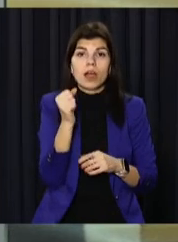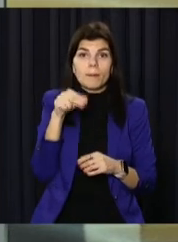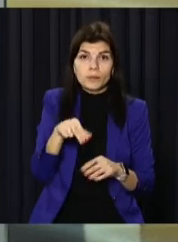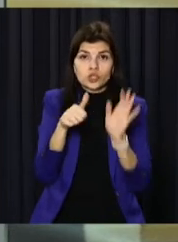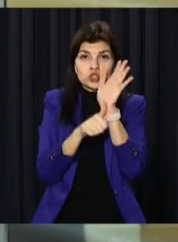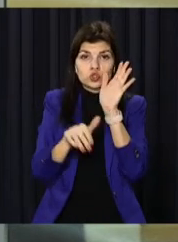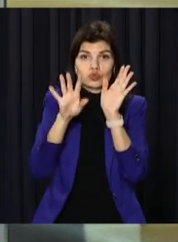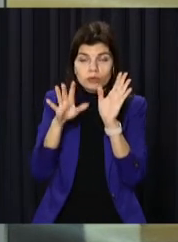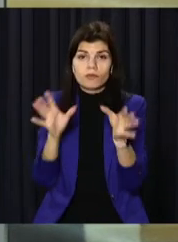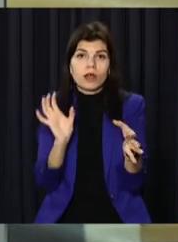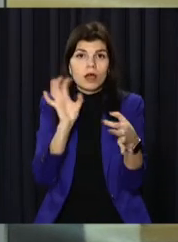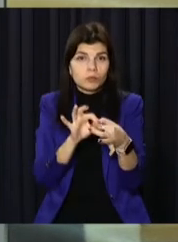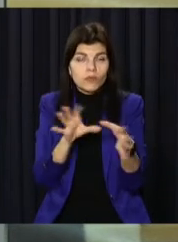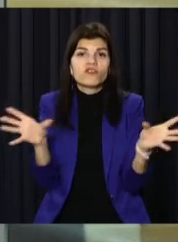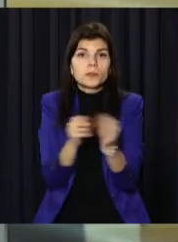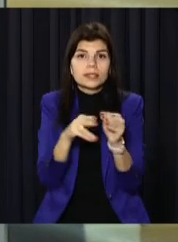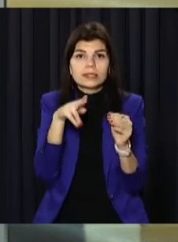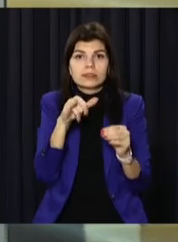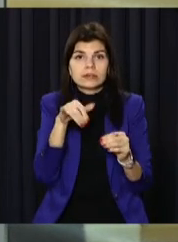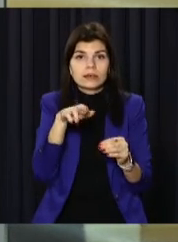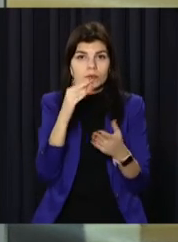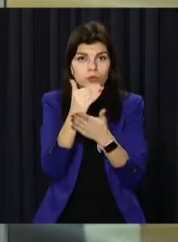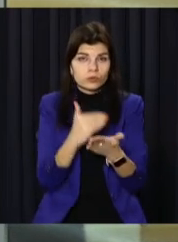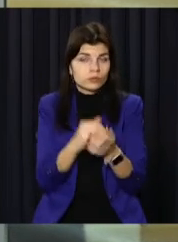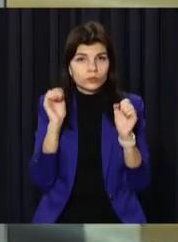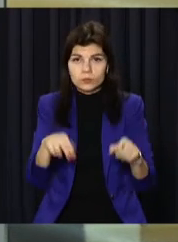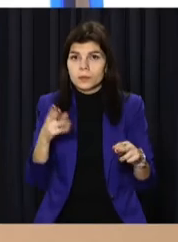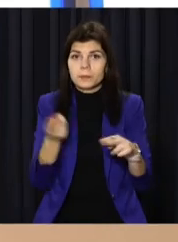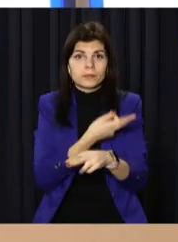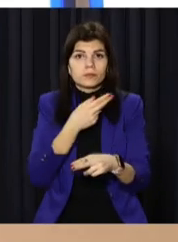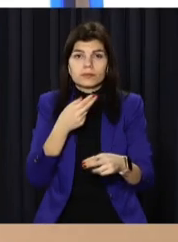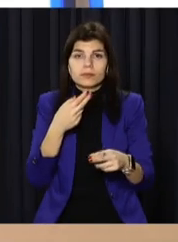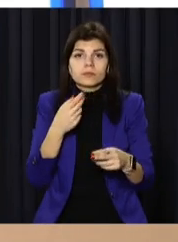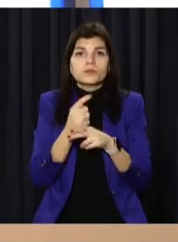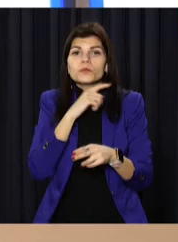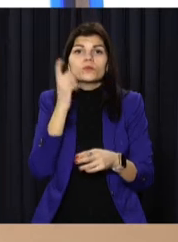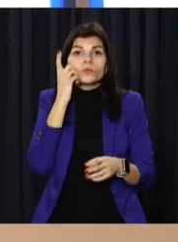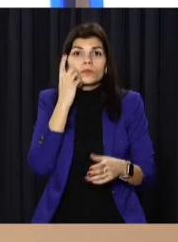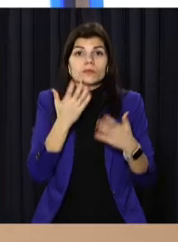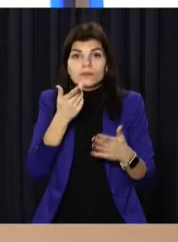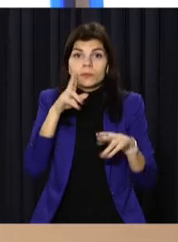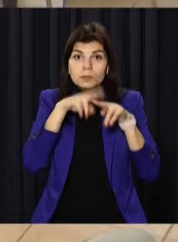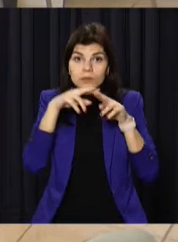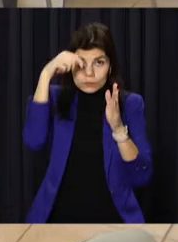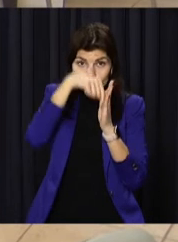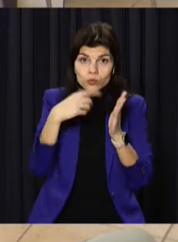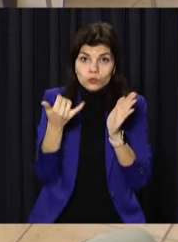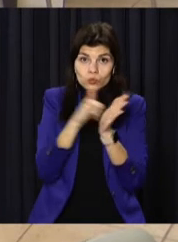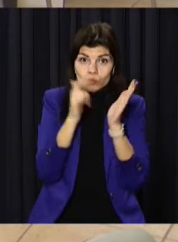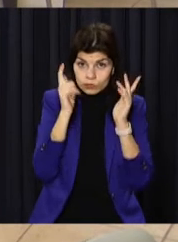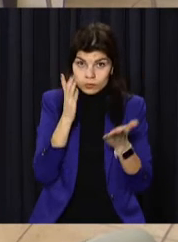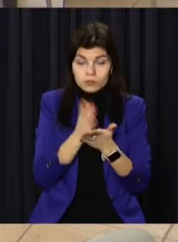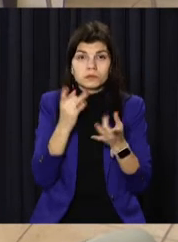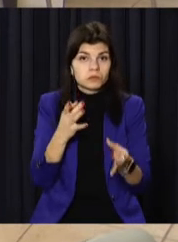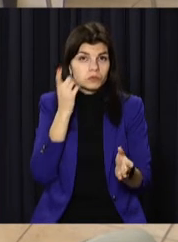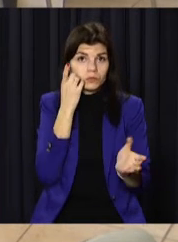Дніпропетровщини приєдналися до дії. Тепер оформити послугу можна безконтактно, за умови, якщо ваш паспорт є у застосунку. Для